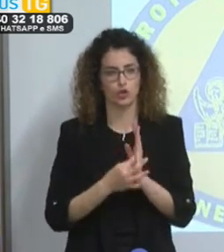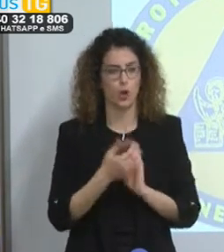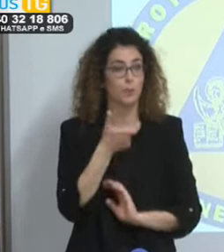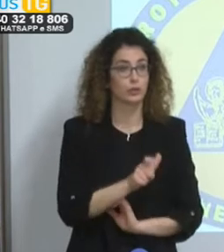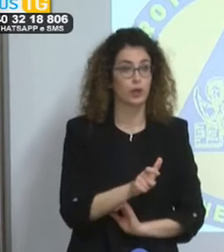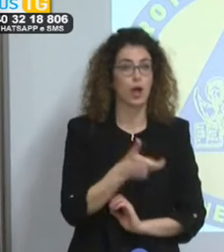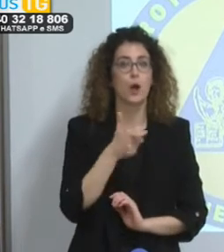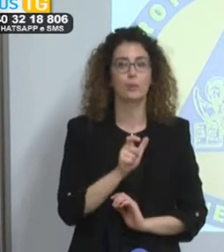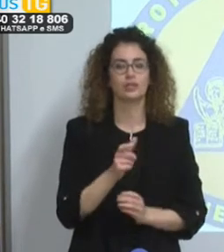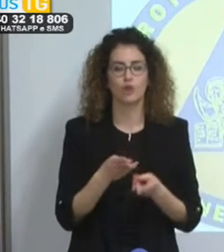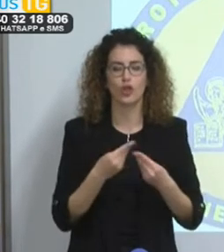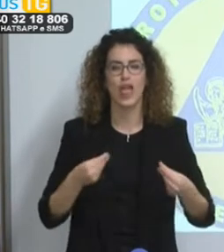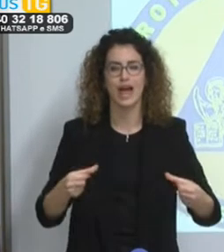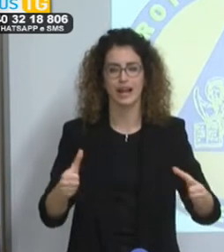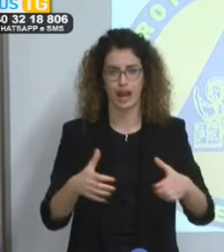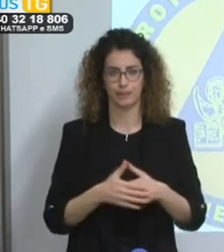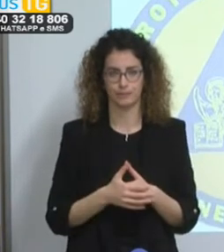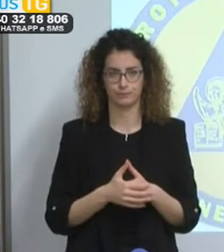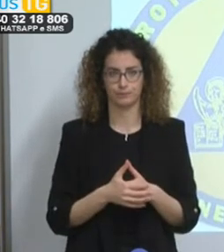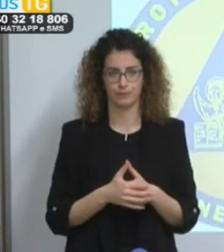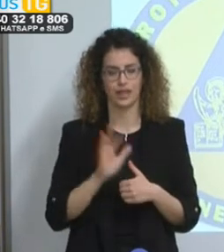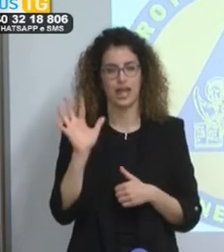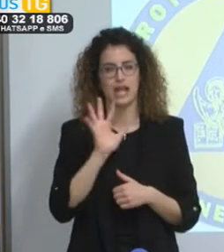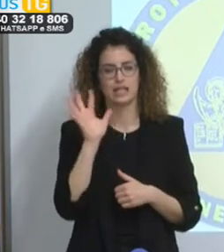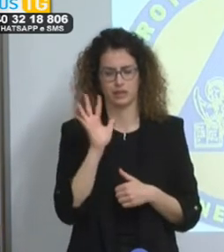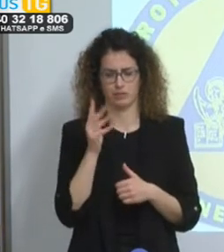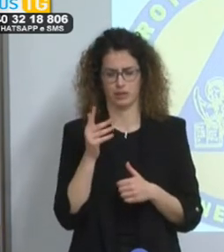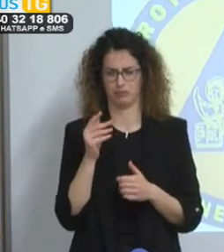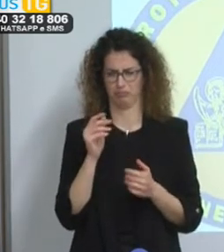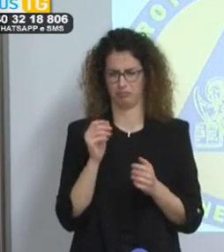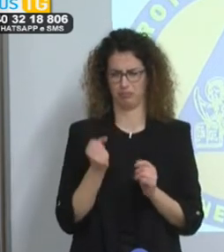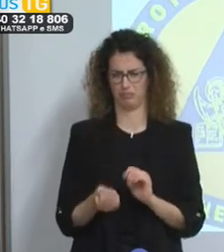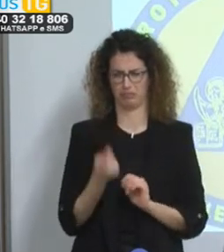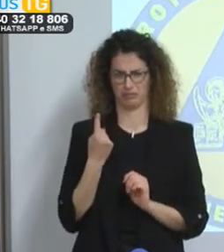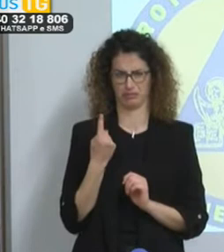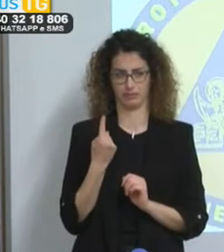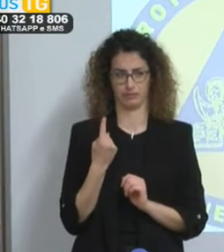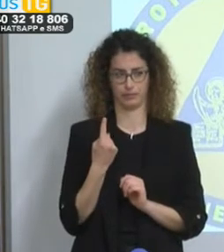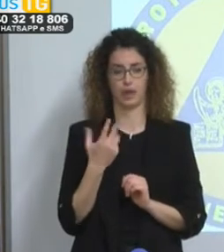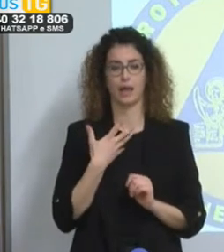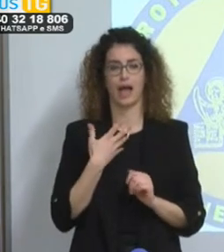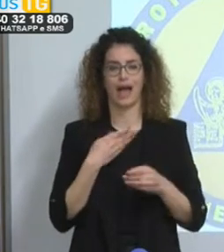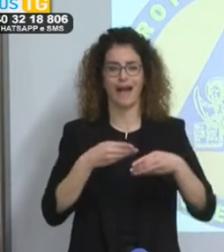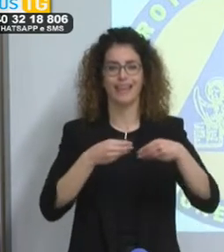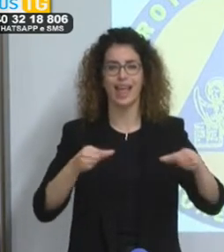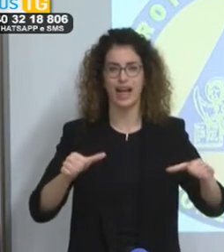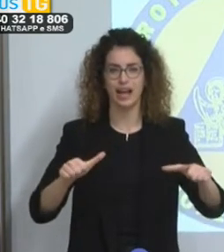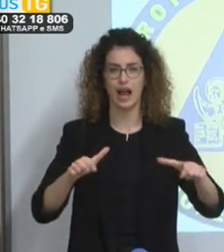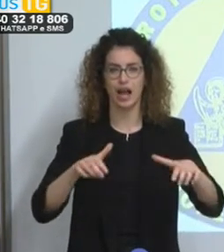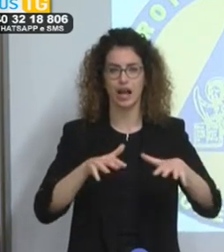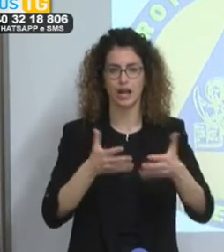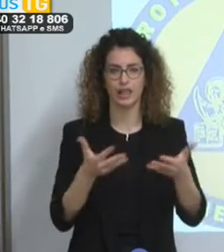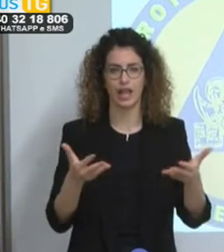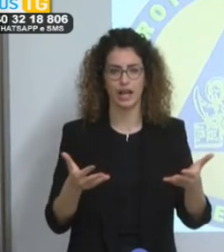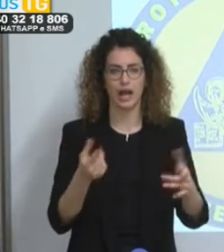Perché c'è terra. E quindi sembra quasi un'assurdità, no? Però la terra prevede la messa in